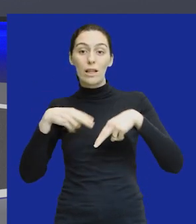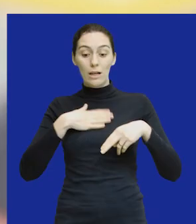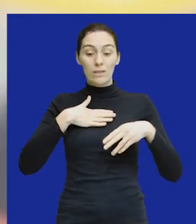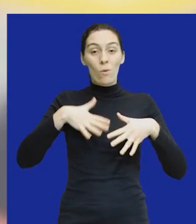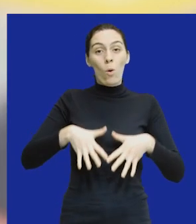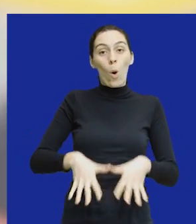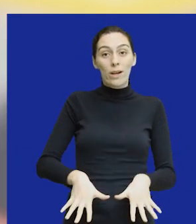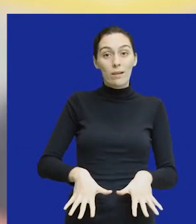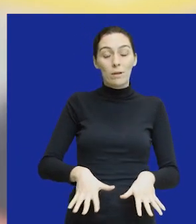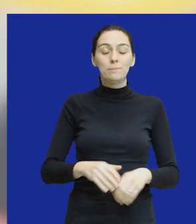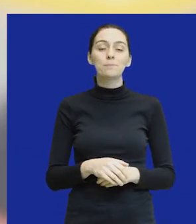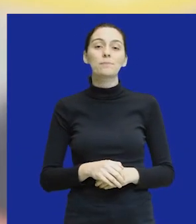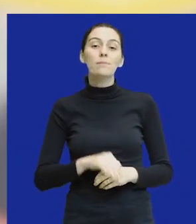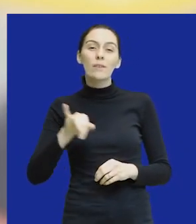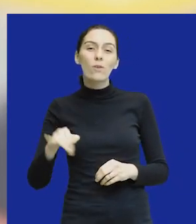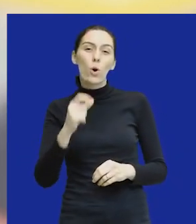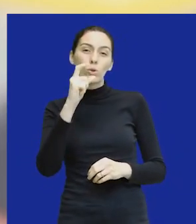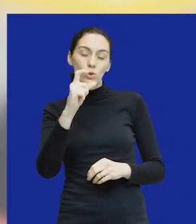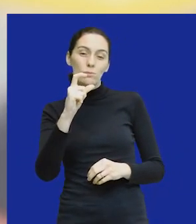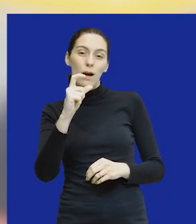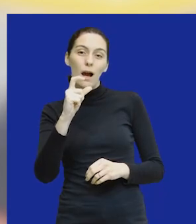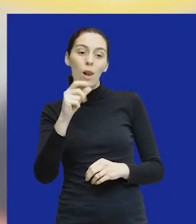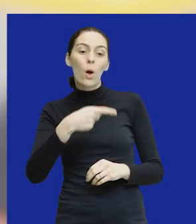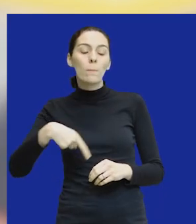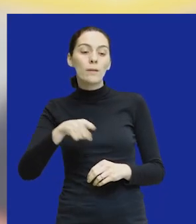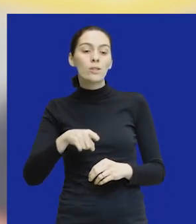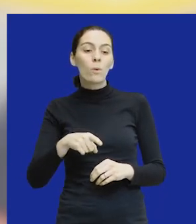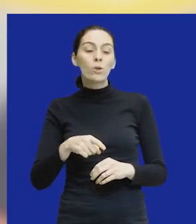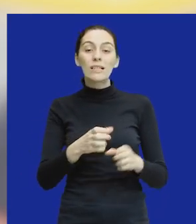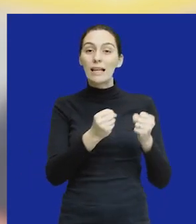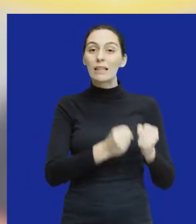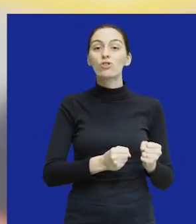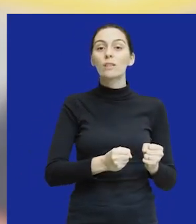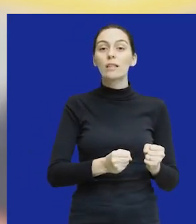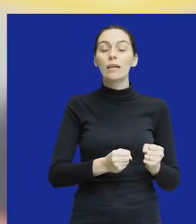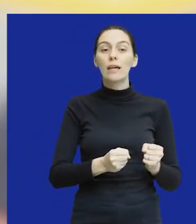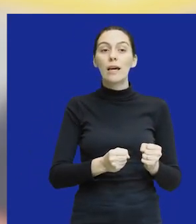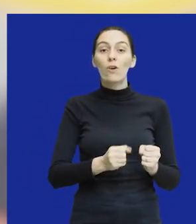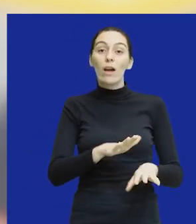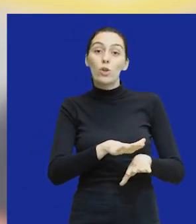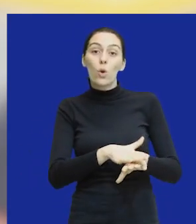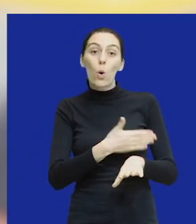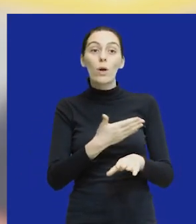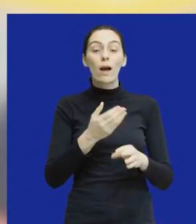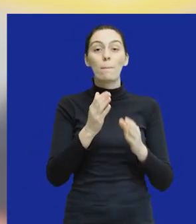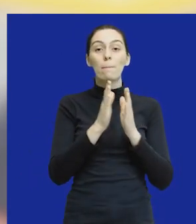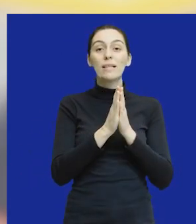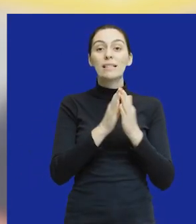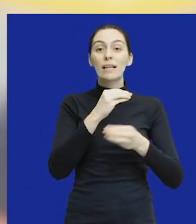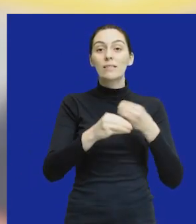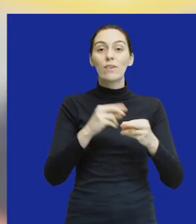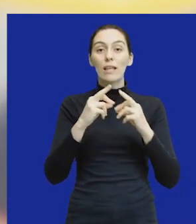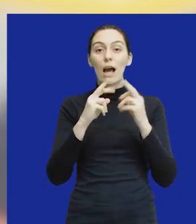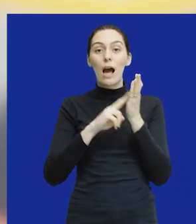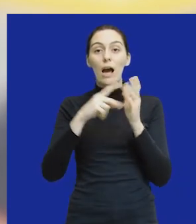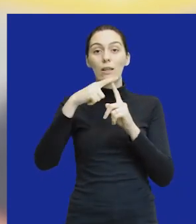korijenima. I još ćemo se malo zadržati na dojmu Bazilike Svetog Antona, mladih.